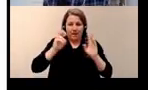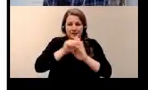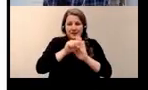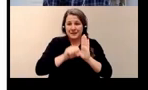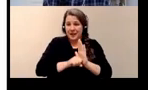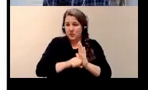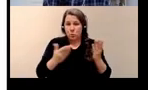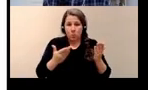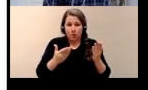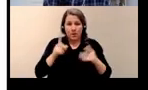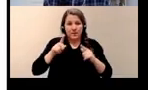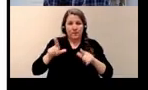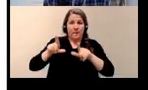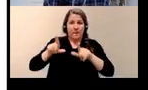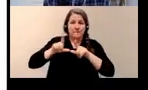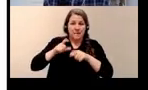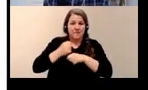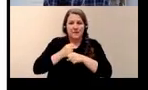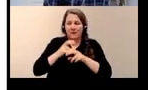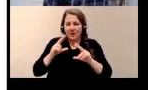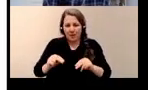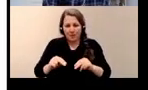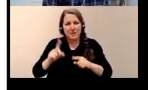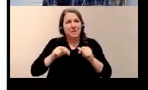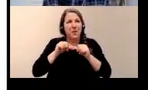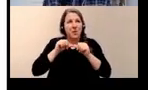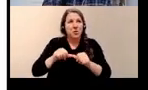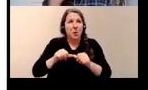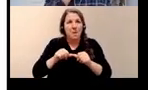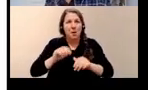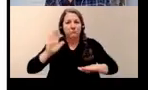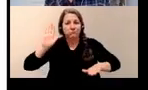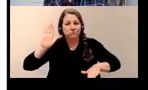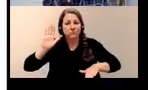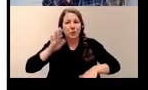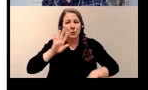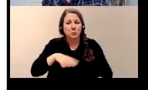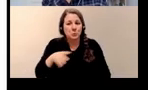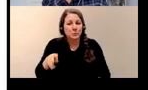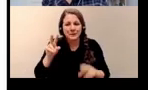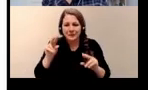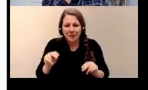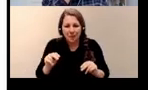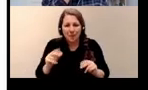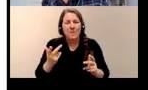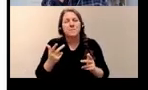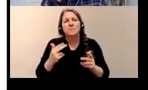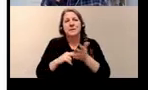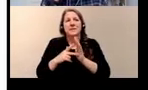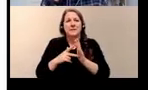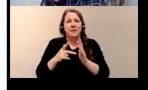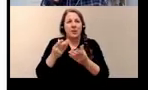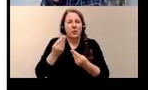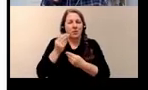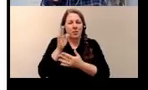toujours des gens qui ont un permis de travail ou de résidence en Suisse, était une question qui participait, hein, d'une espèce d'ambiguïté